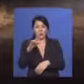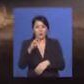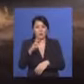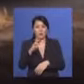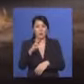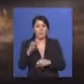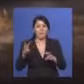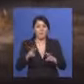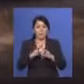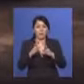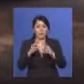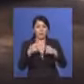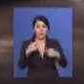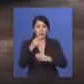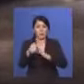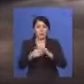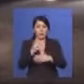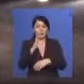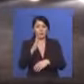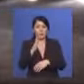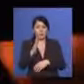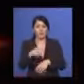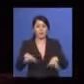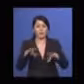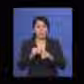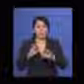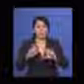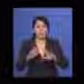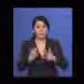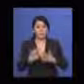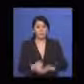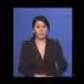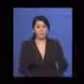Языки пламени видны из разных частей города. Мы будем держать вас в курсе событий.